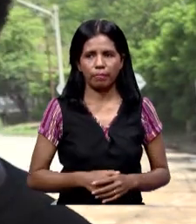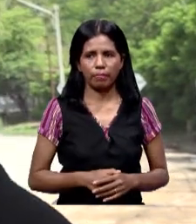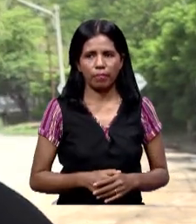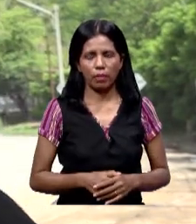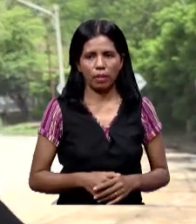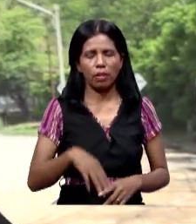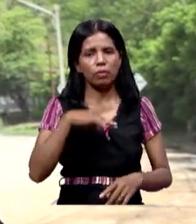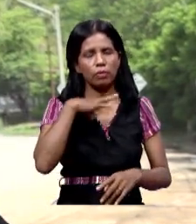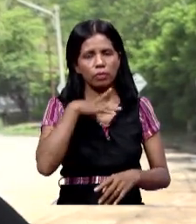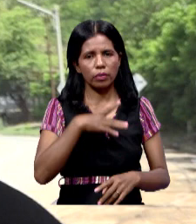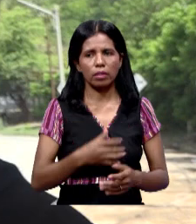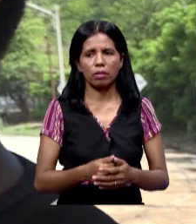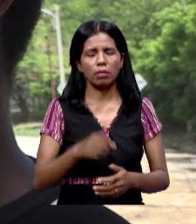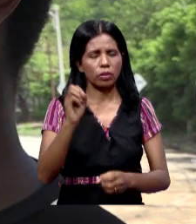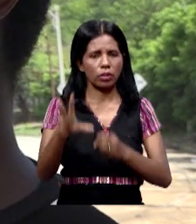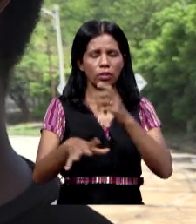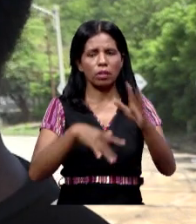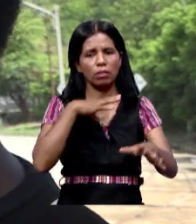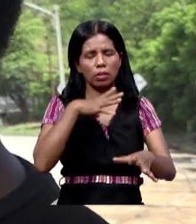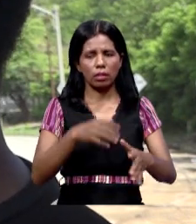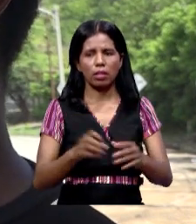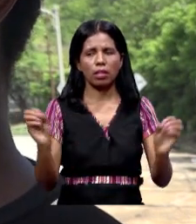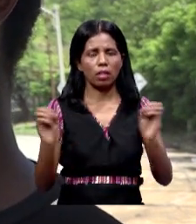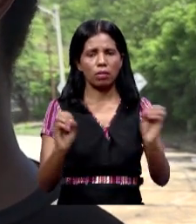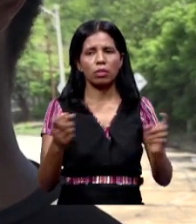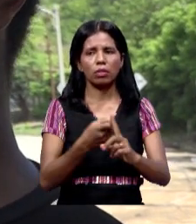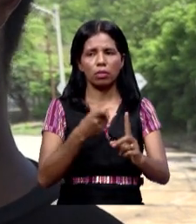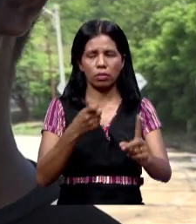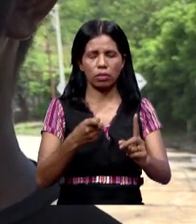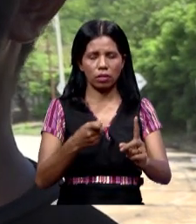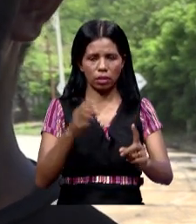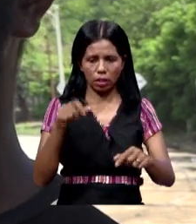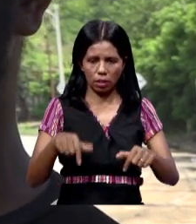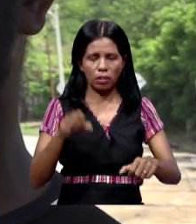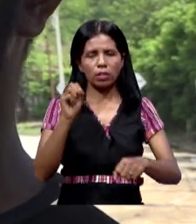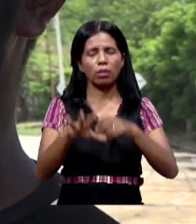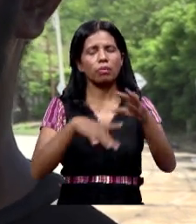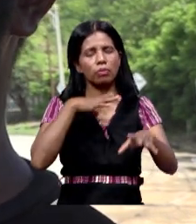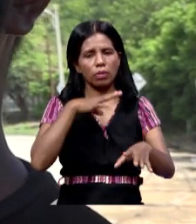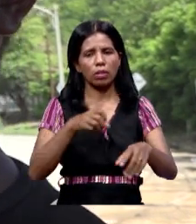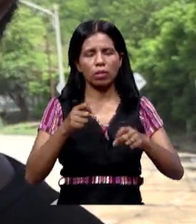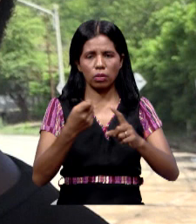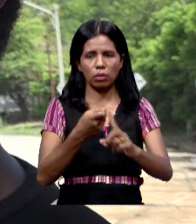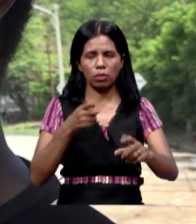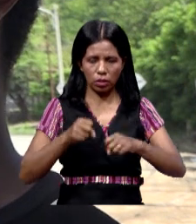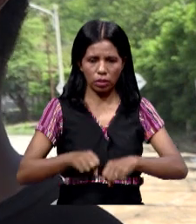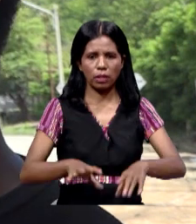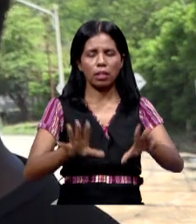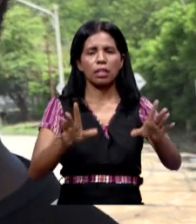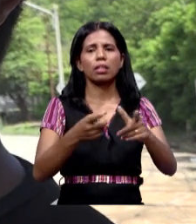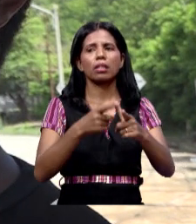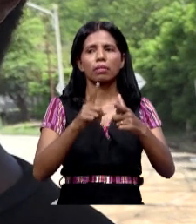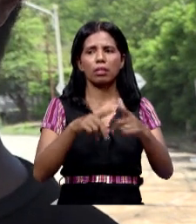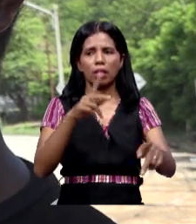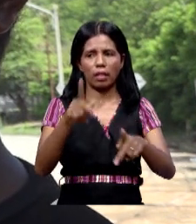lister ne bara nak lekar ne lawas si partai ini masih lisa arbiru, mabe kan masih tasi melori mai dulu. Tasi lori, dipuis.